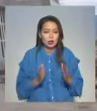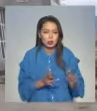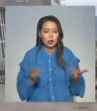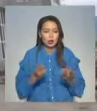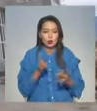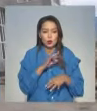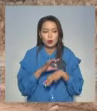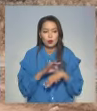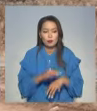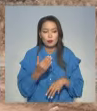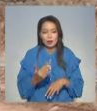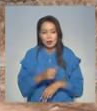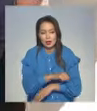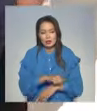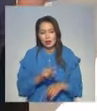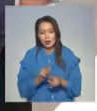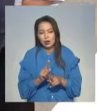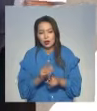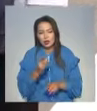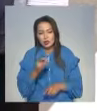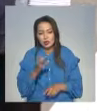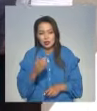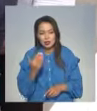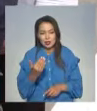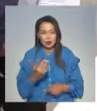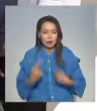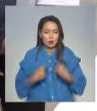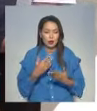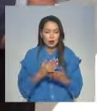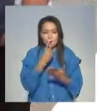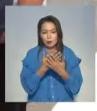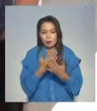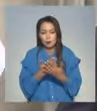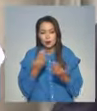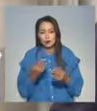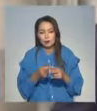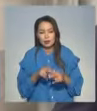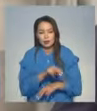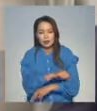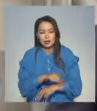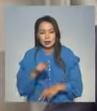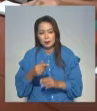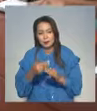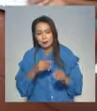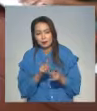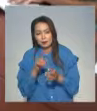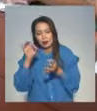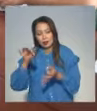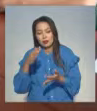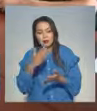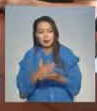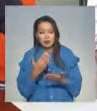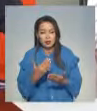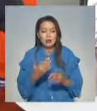Ал шығысты шекаралас аумақтар мазалап отыр. Мысалы, Қытайлар өз жағын көркейтіп, қала салып жатса, шекараның бергі беті қаңырап жатыр. Бұл мәселе